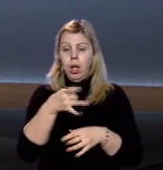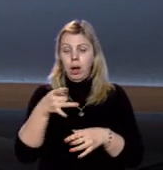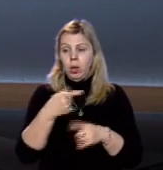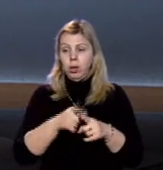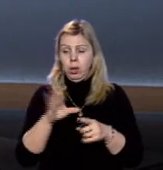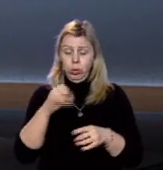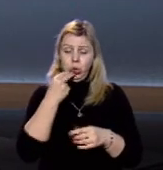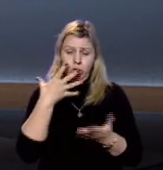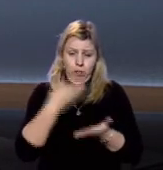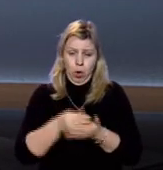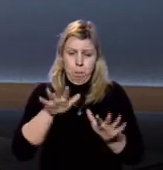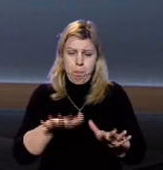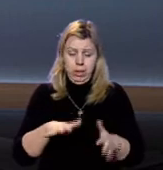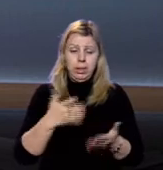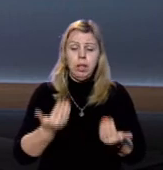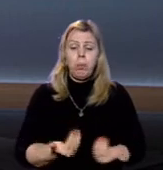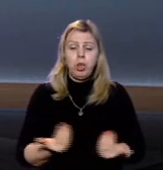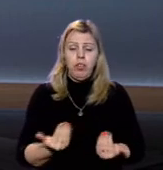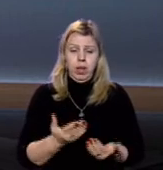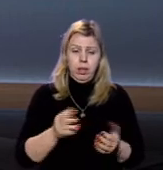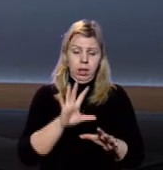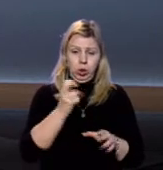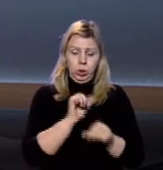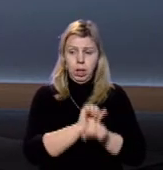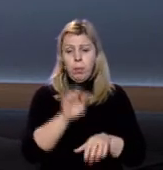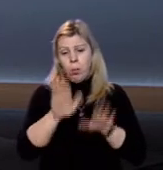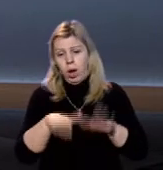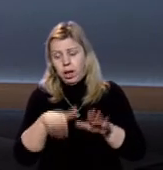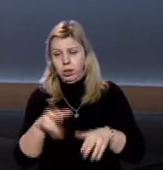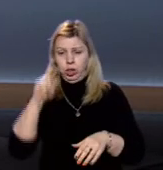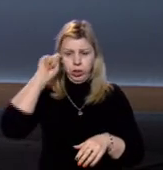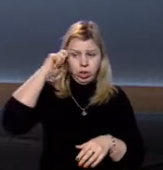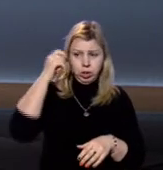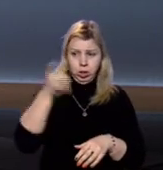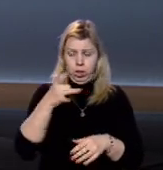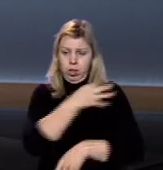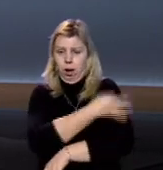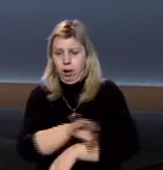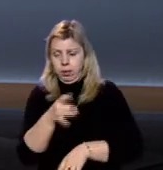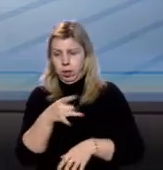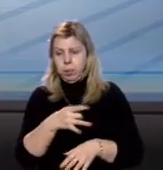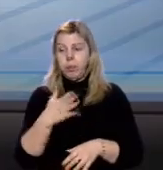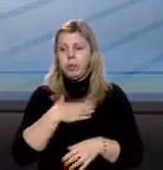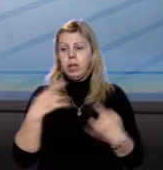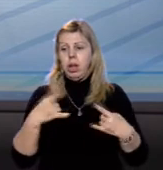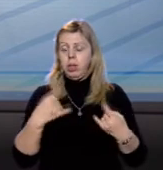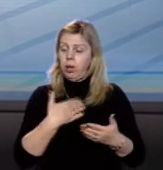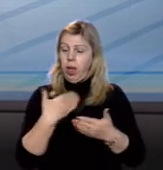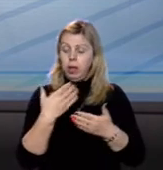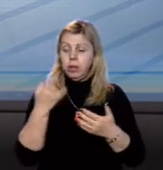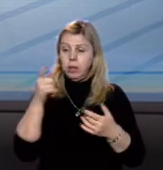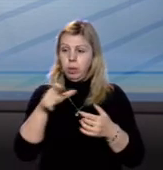безпосередньо в орган соціального захисту населення за місцем проживання, наприклад, це Мукачівський район, чи Тячівський район, чи Рахівський район. Наші глядачі сьогодні